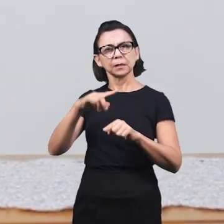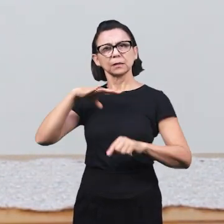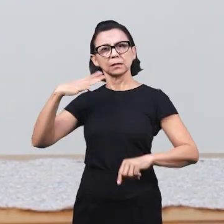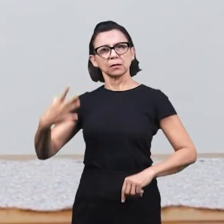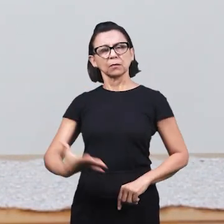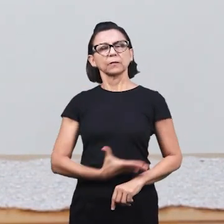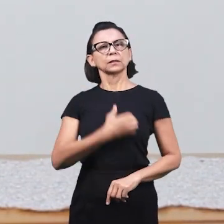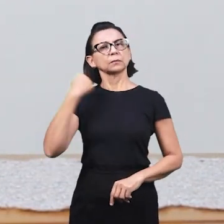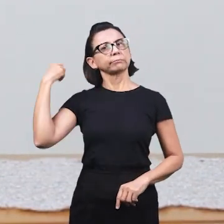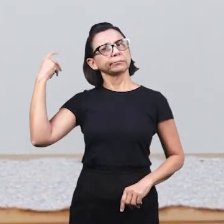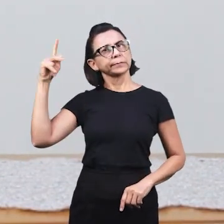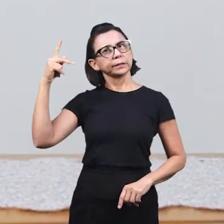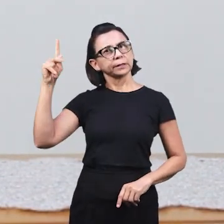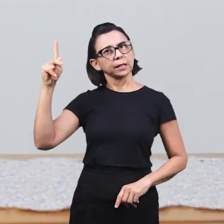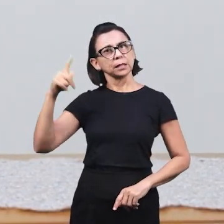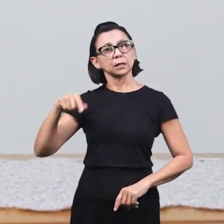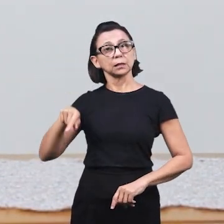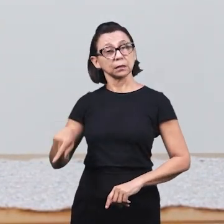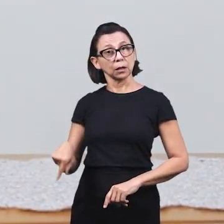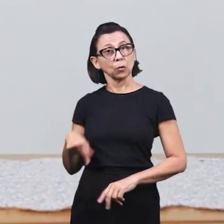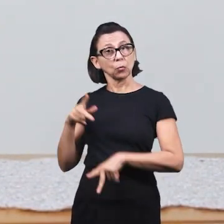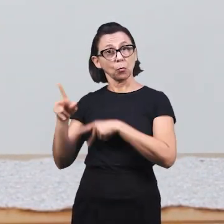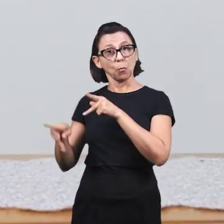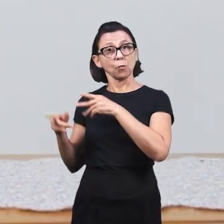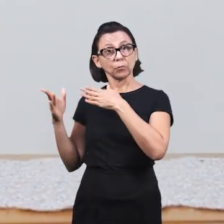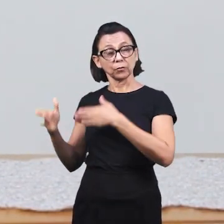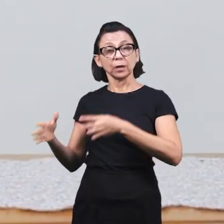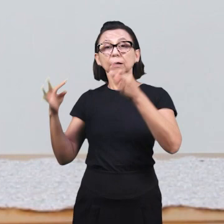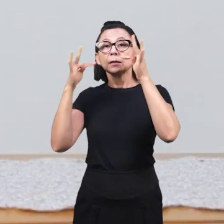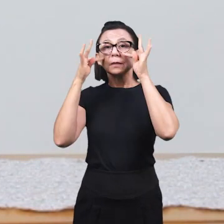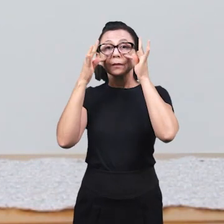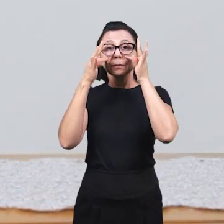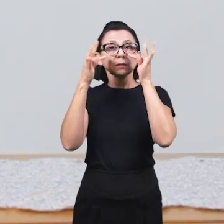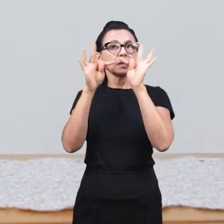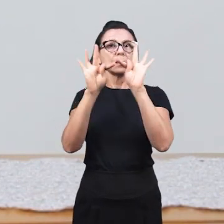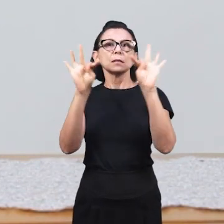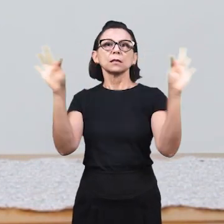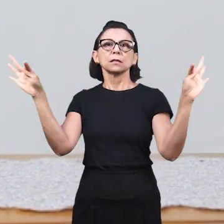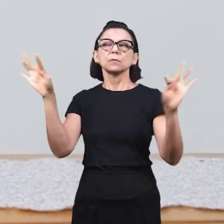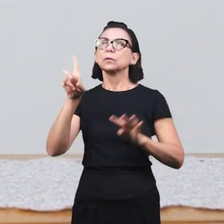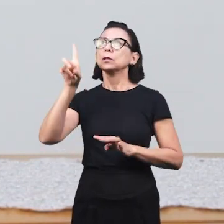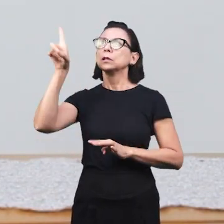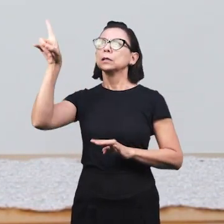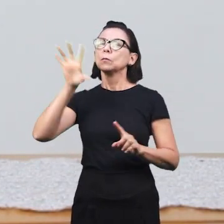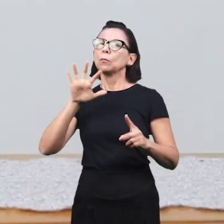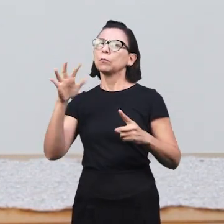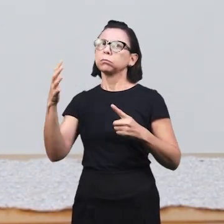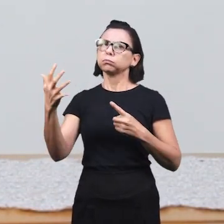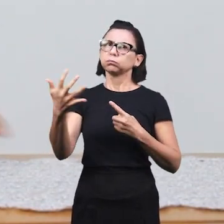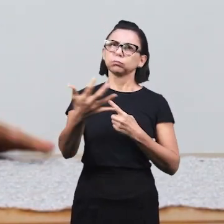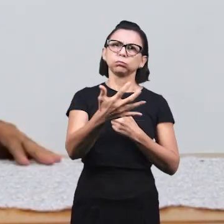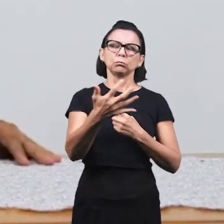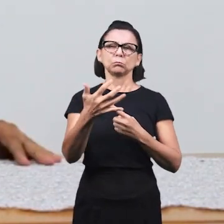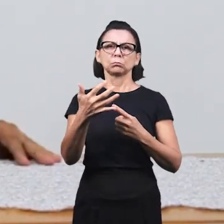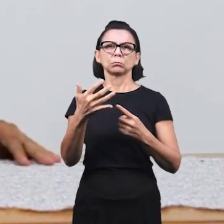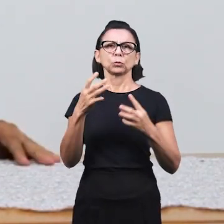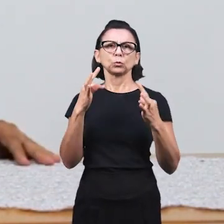благодати, о спасении. И положение церкви – это свидетельствовать о